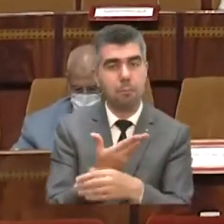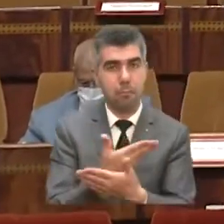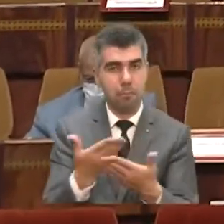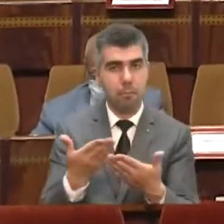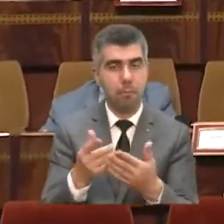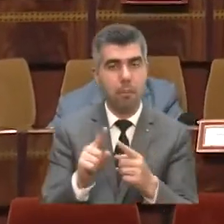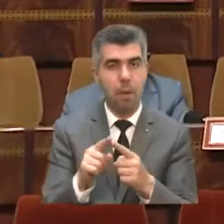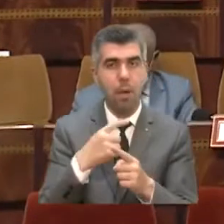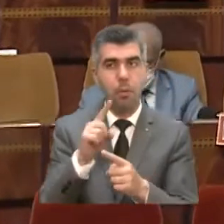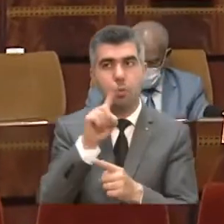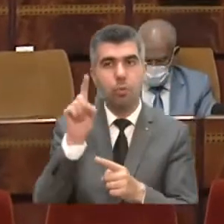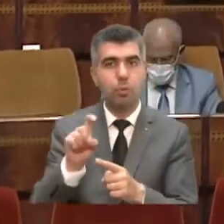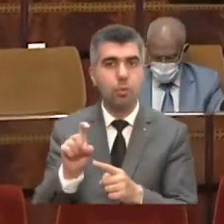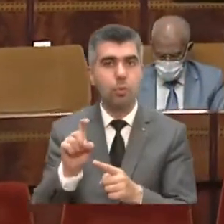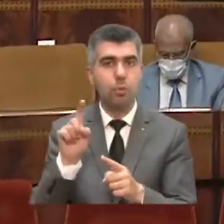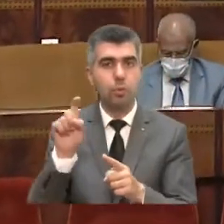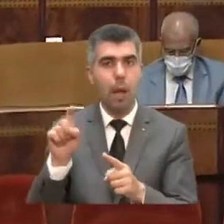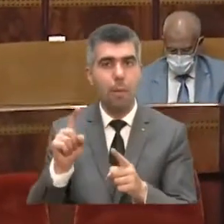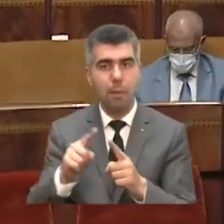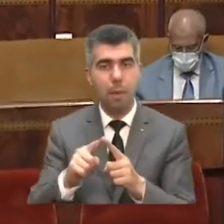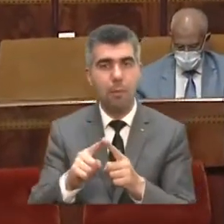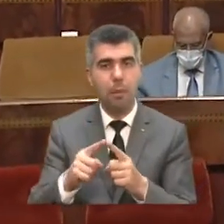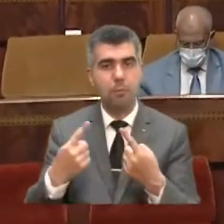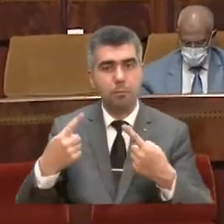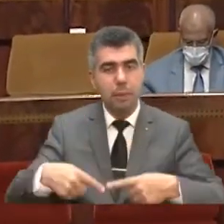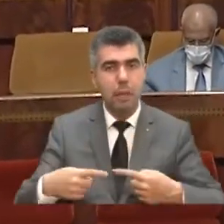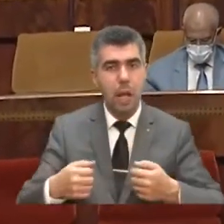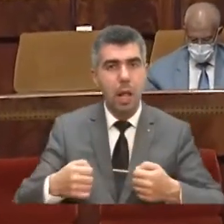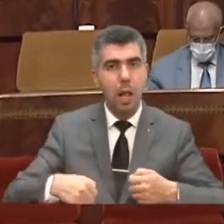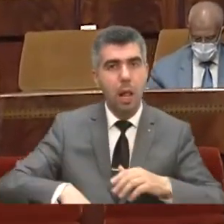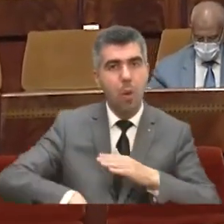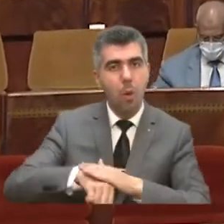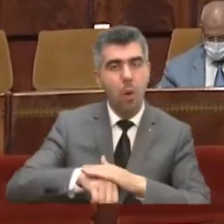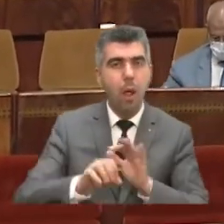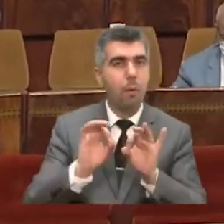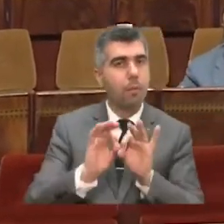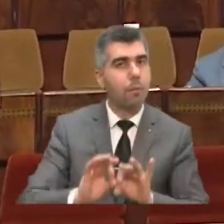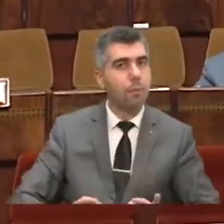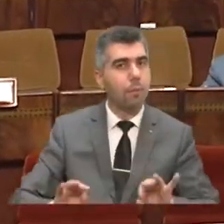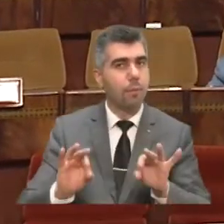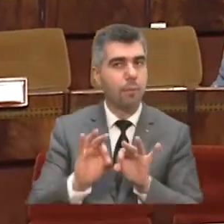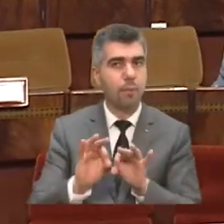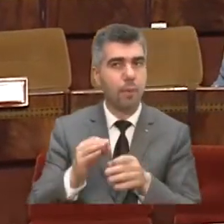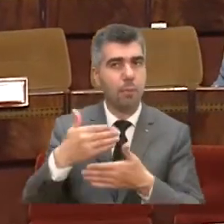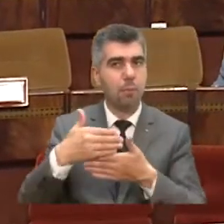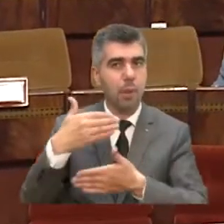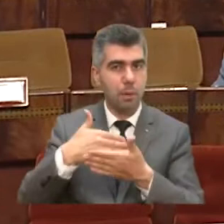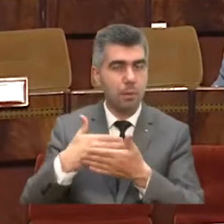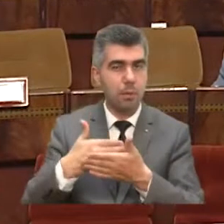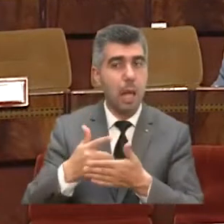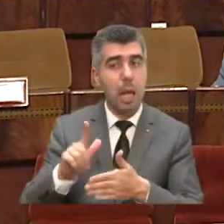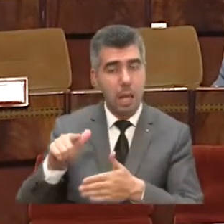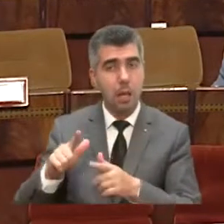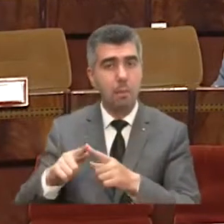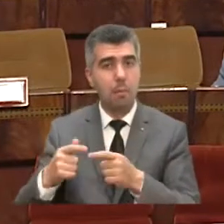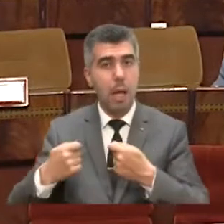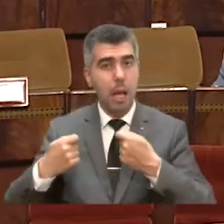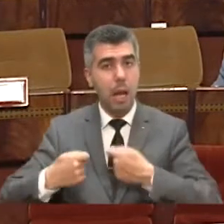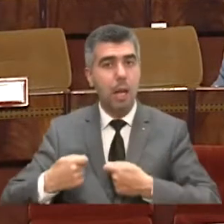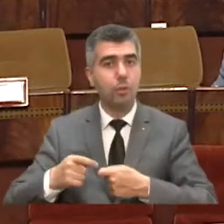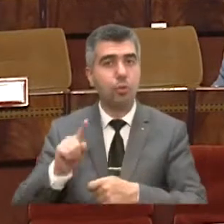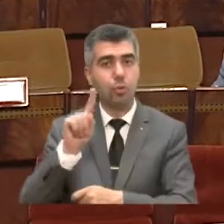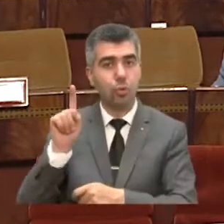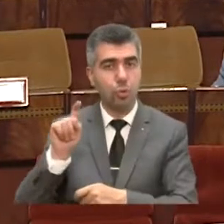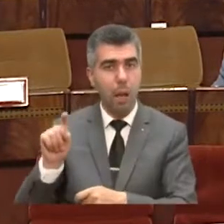القرويه كتعاني من انعدام الملاعب الرياضيه، ومع العلم ان هناك رؤساء جامعات